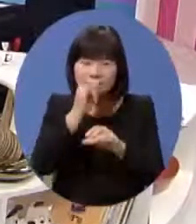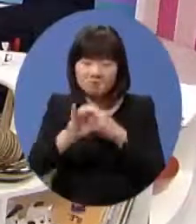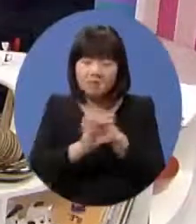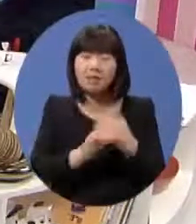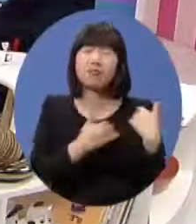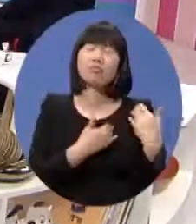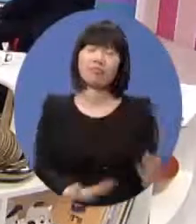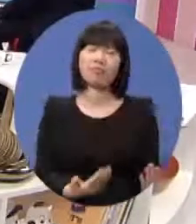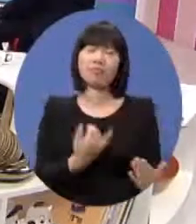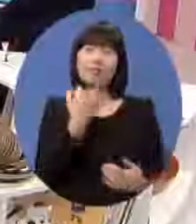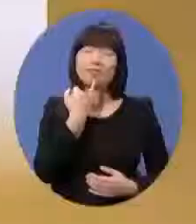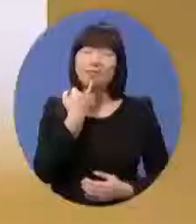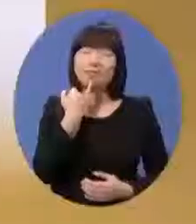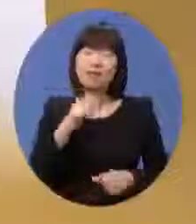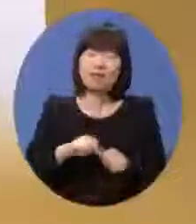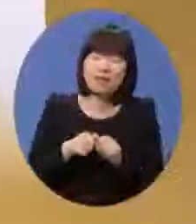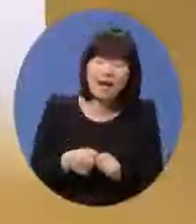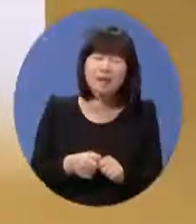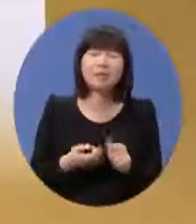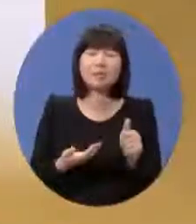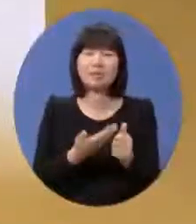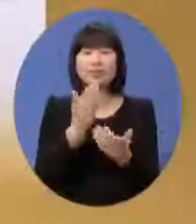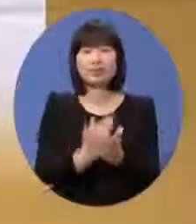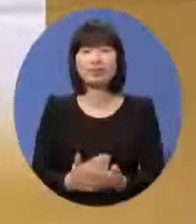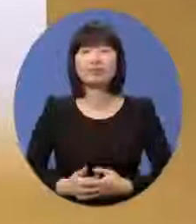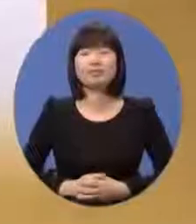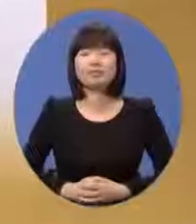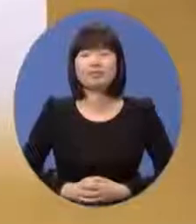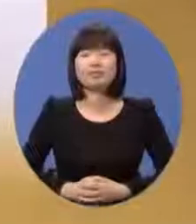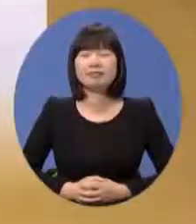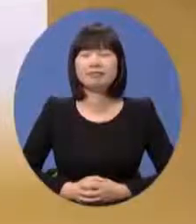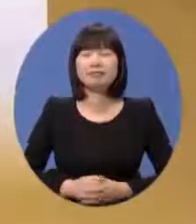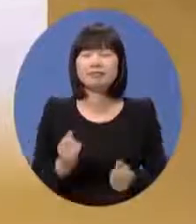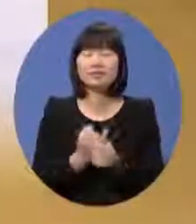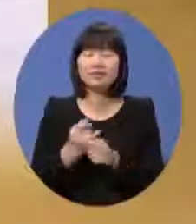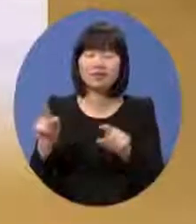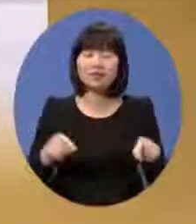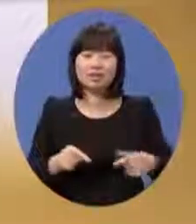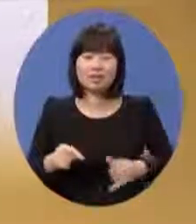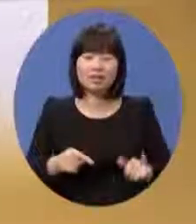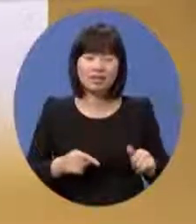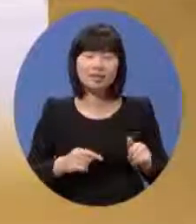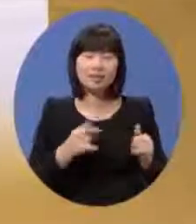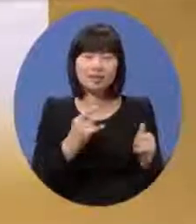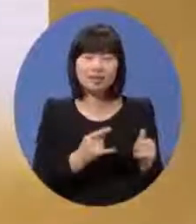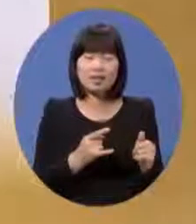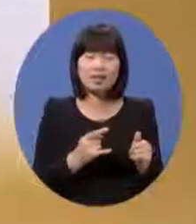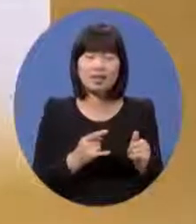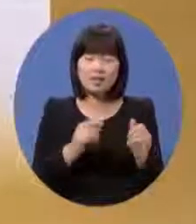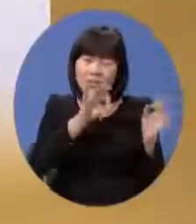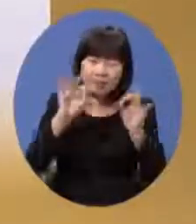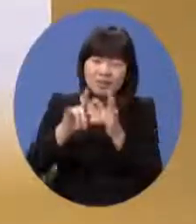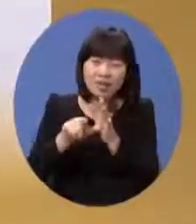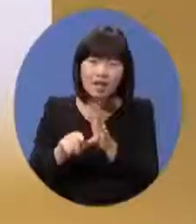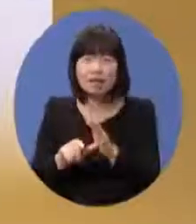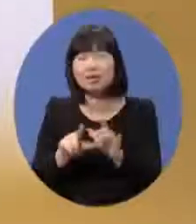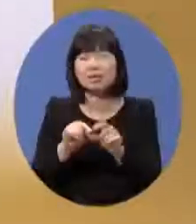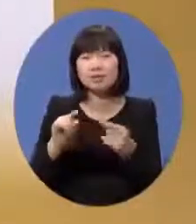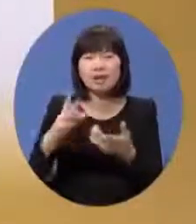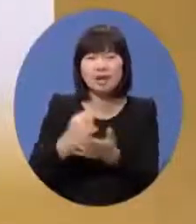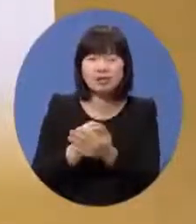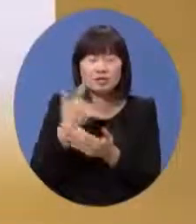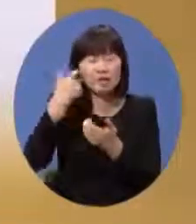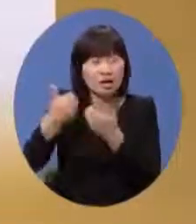아, 그러면서 절대 강제로 먹이지 말고요. 네. 그리고 부부간에 아이들 앞에서 먹는 거에 대해서 이견을 보이면 안 돼요.